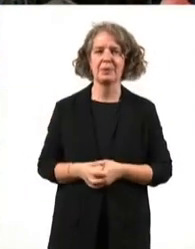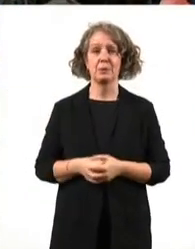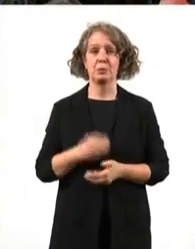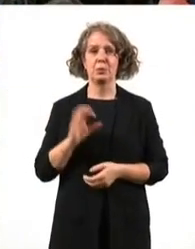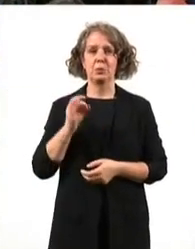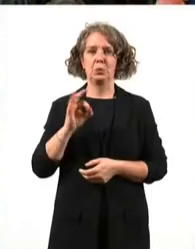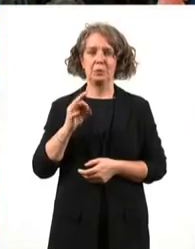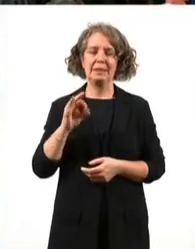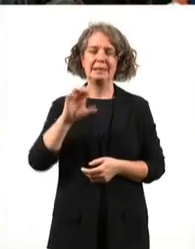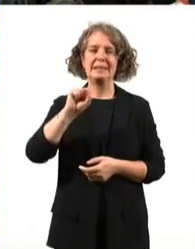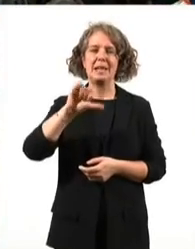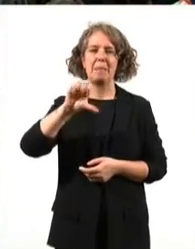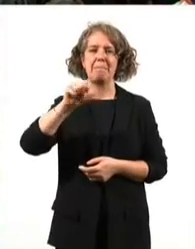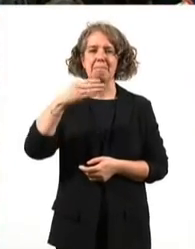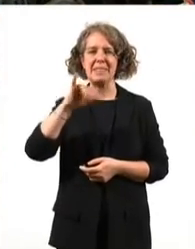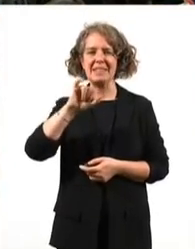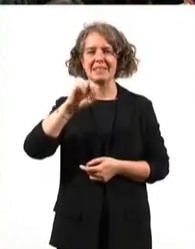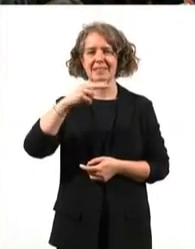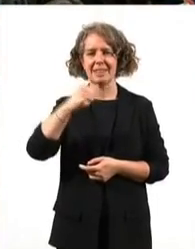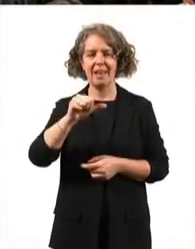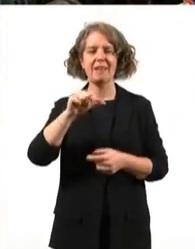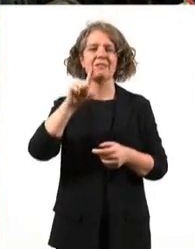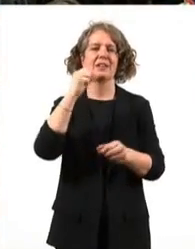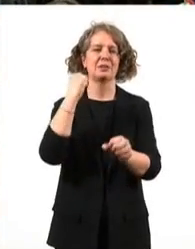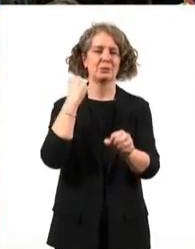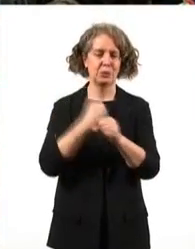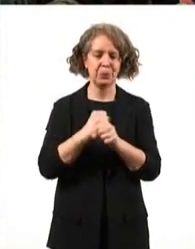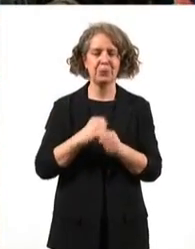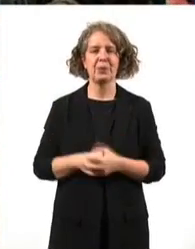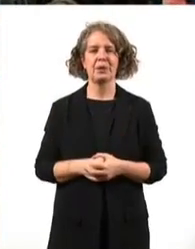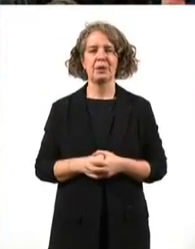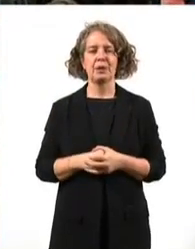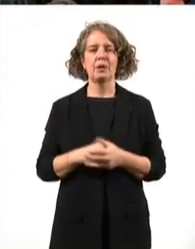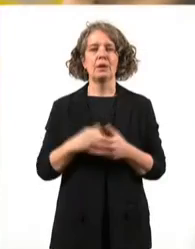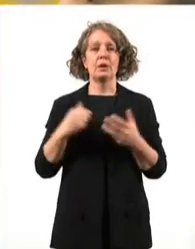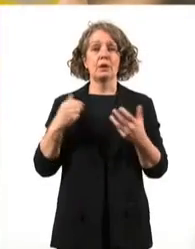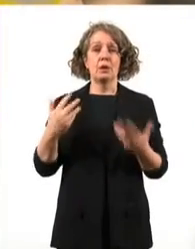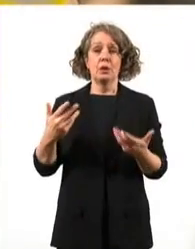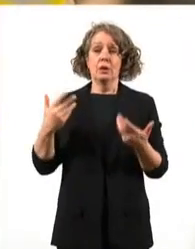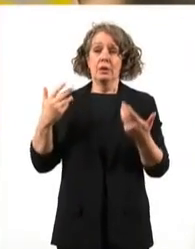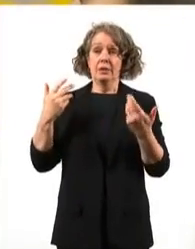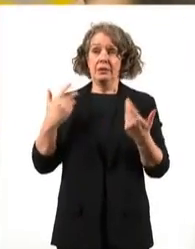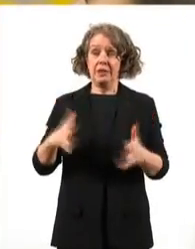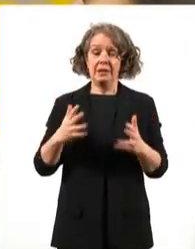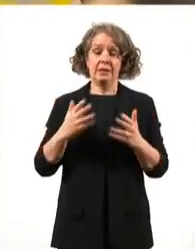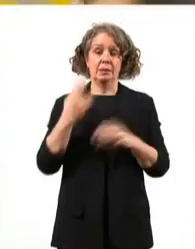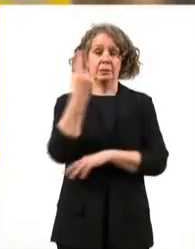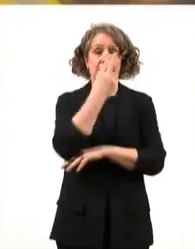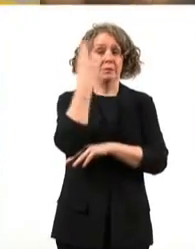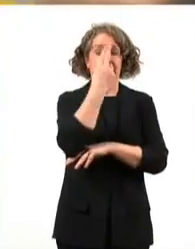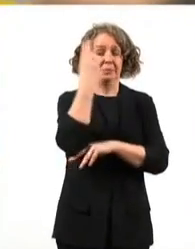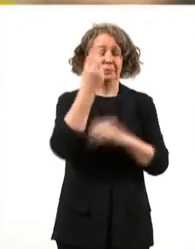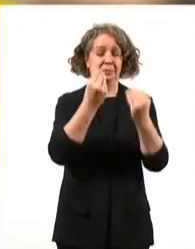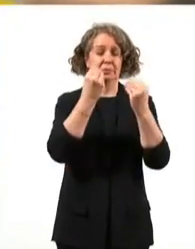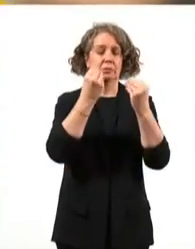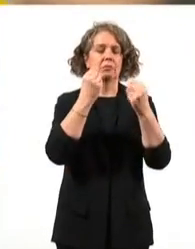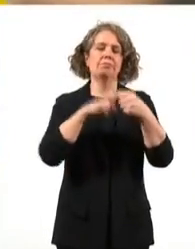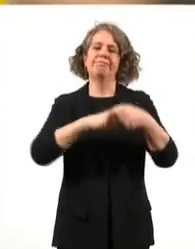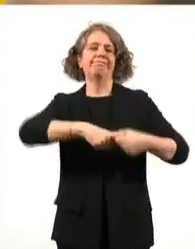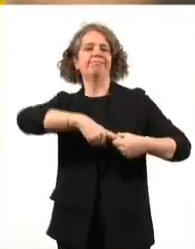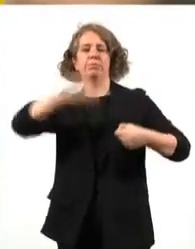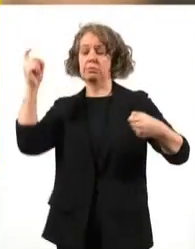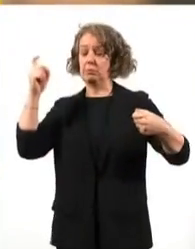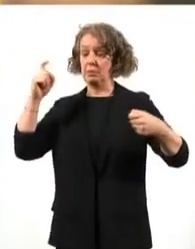Bonsoir, moi c'est Samina, j'ai 20 ans. Et en fait, après avoir décroché de la fac, je me suis retrouvée